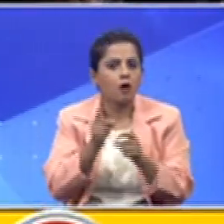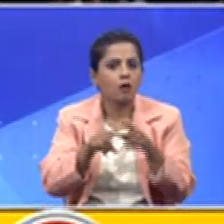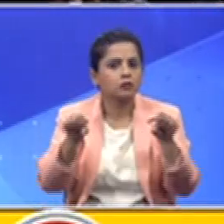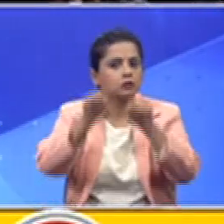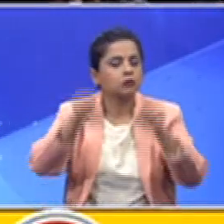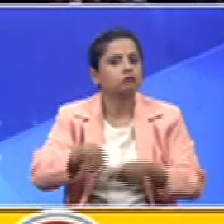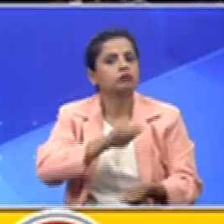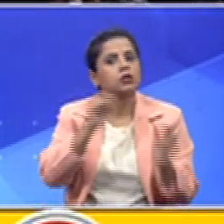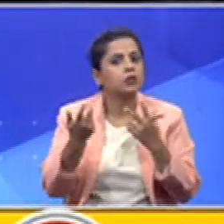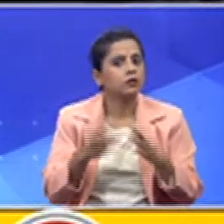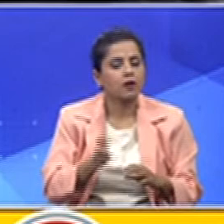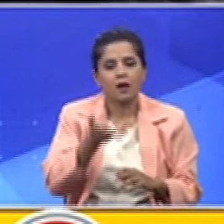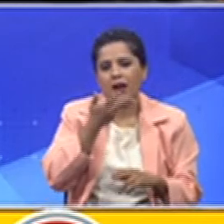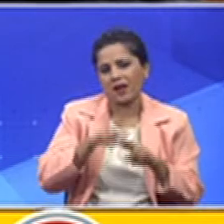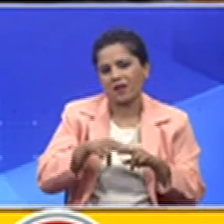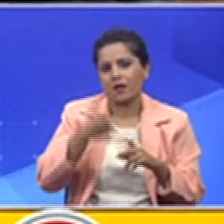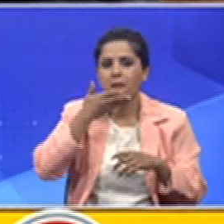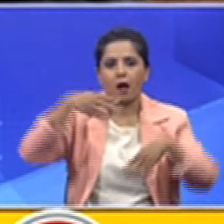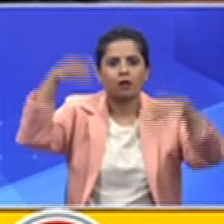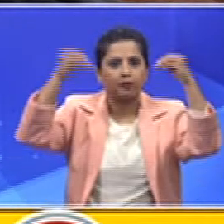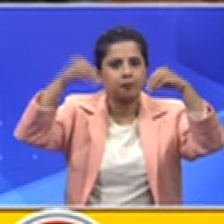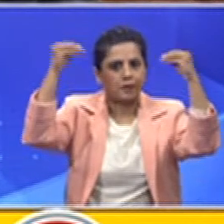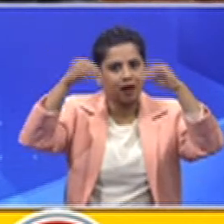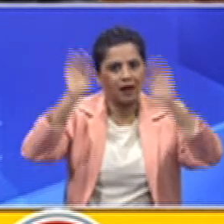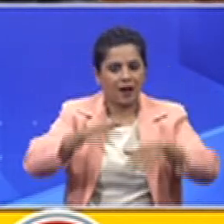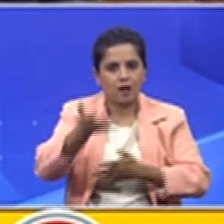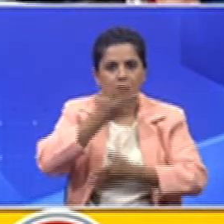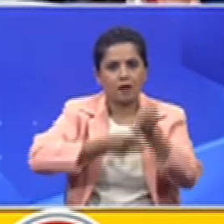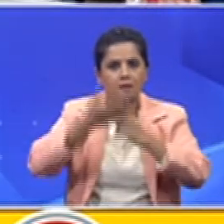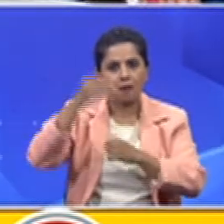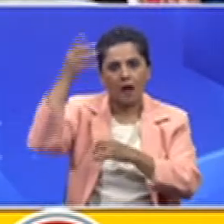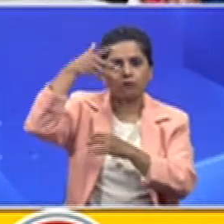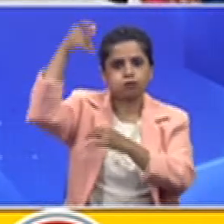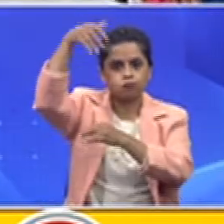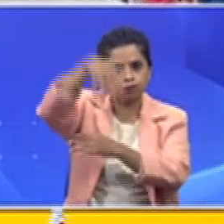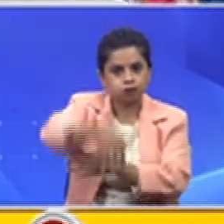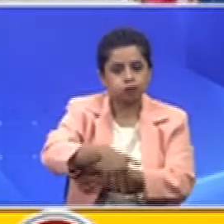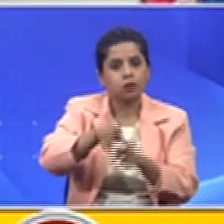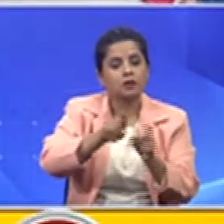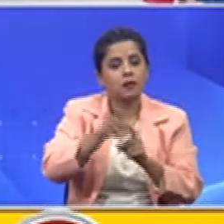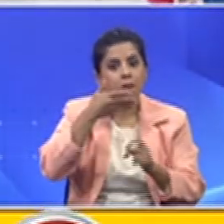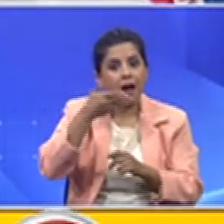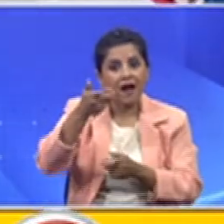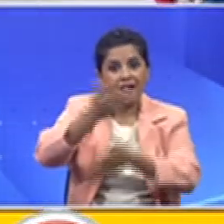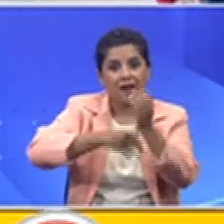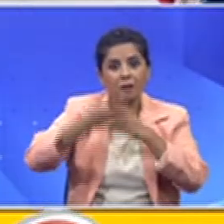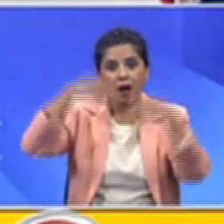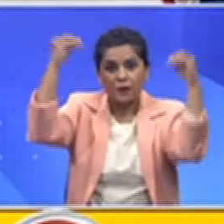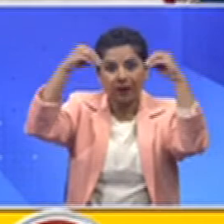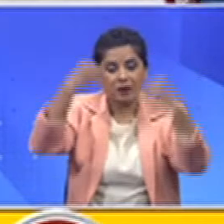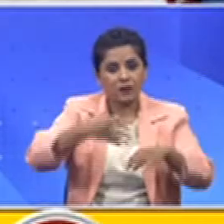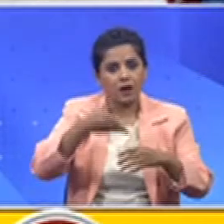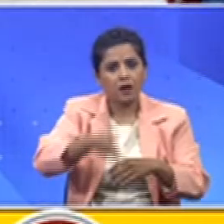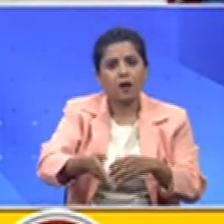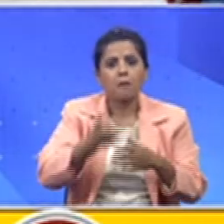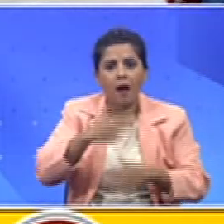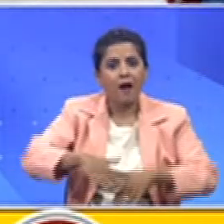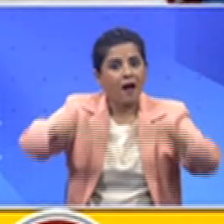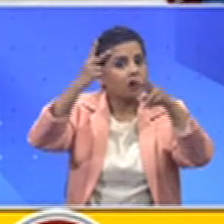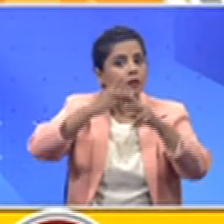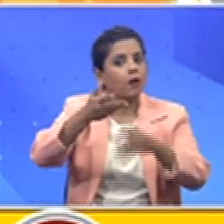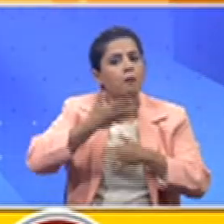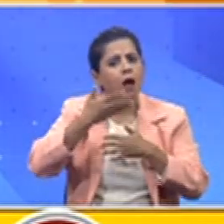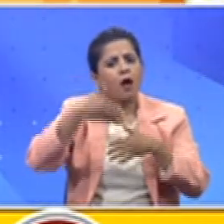का पानी अब इन कुओं में जाता है और कुओं से ये पानी जमीन के अंदर चला जाता